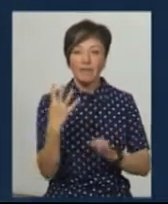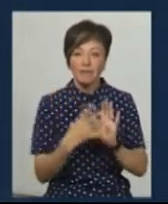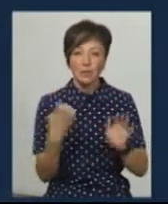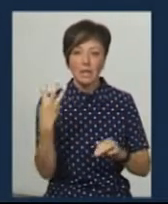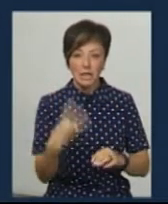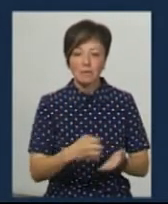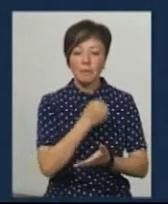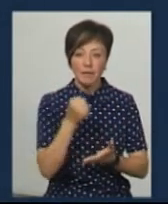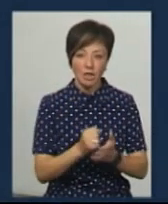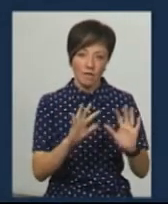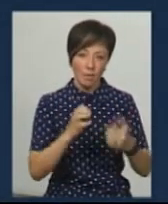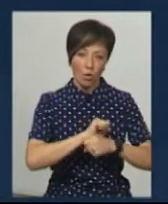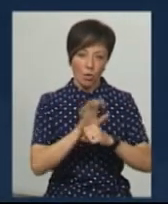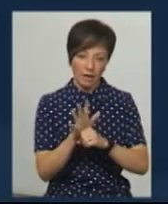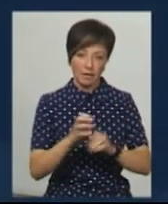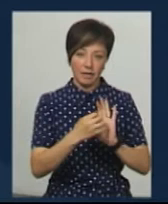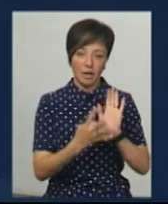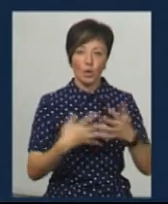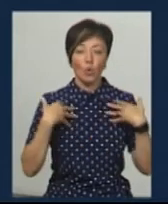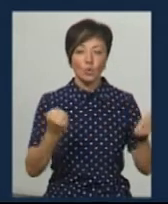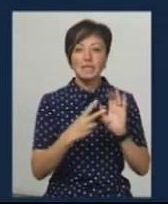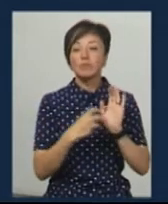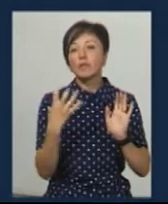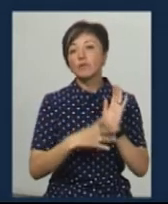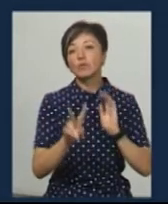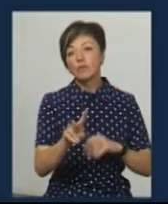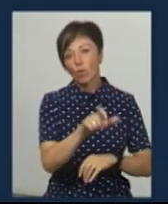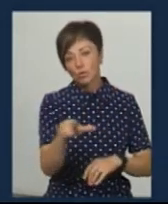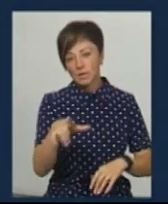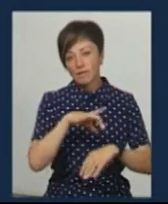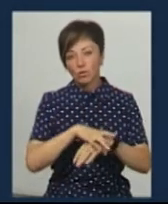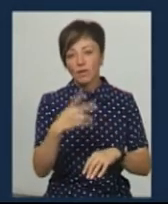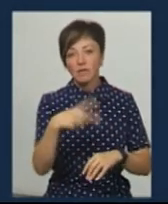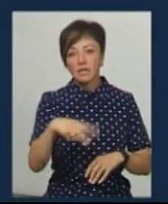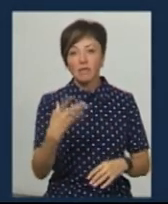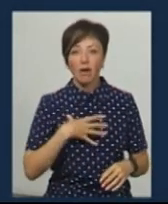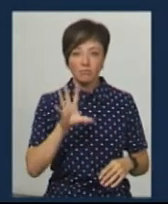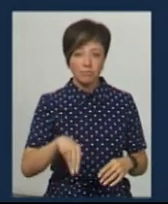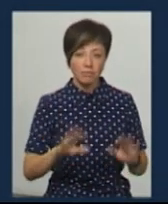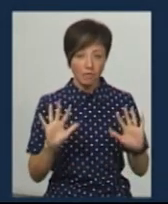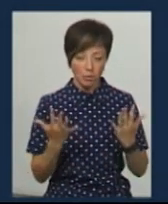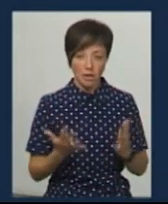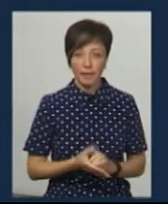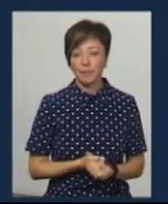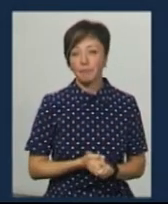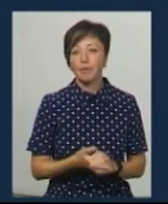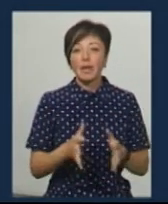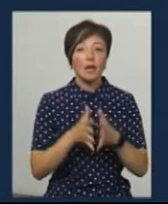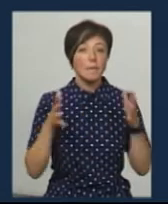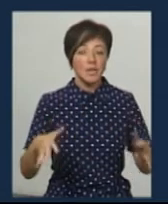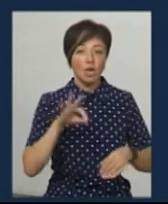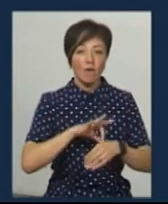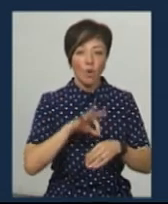випадків COVID-19. Одужало 792 особи та зафіксовано 22 летальних випадки. Найбільше